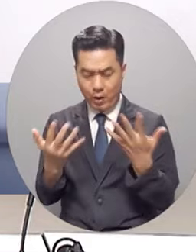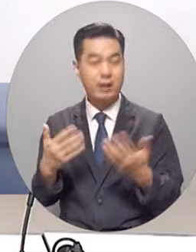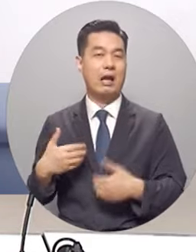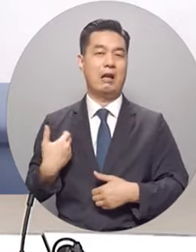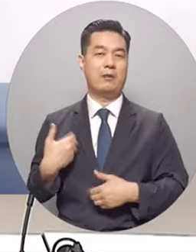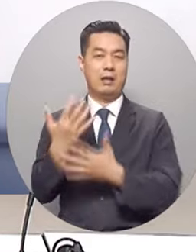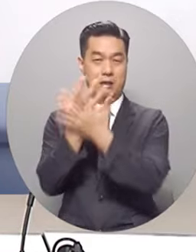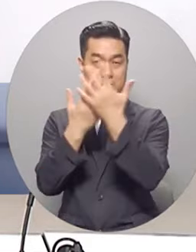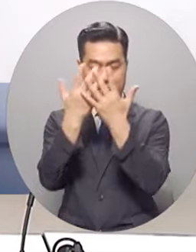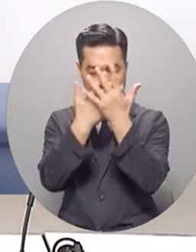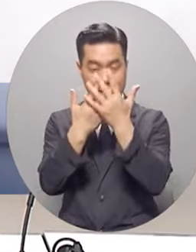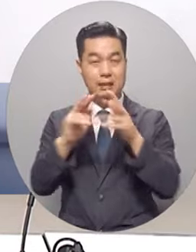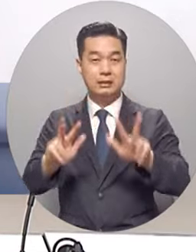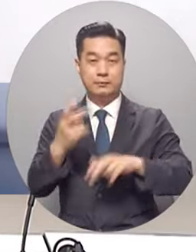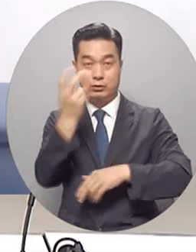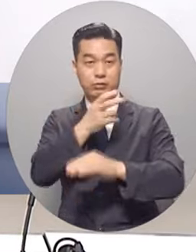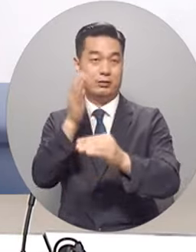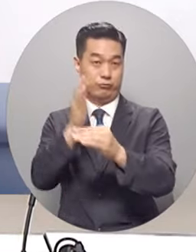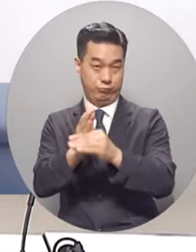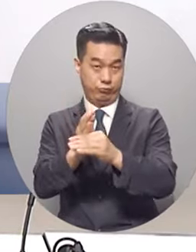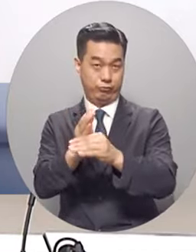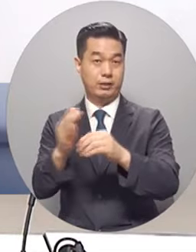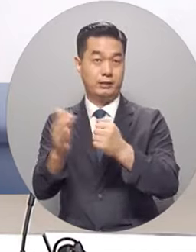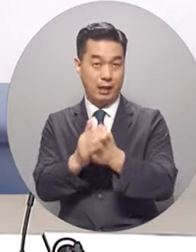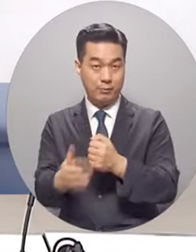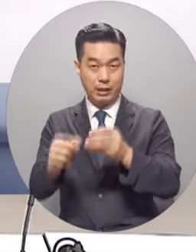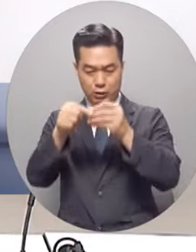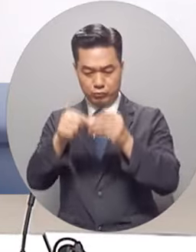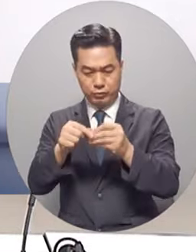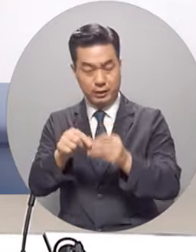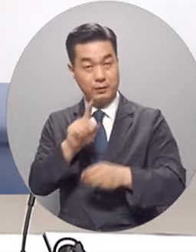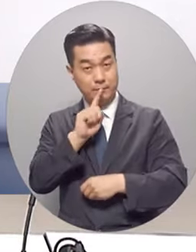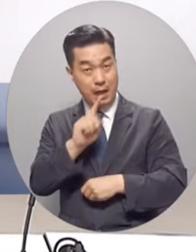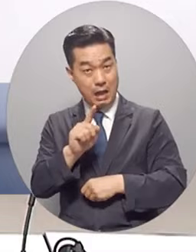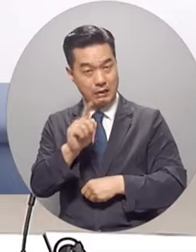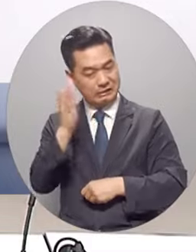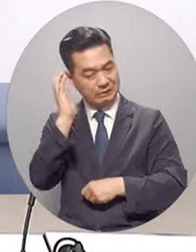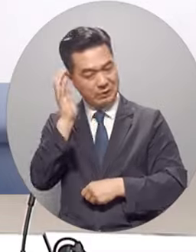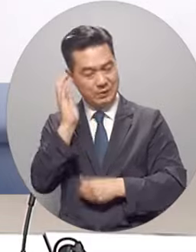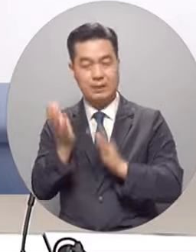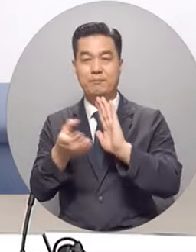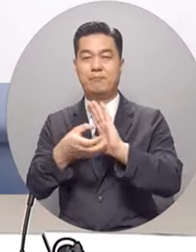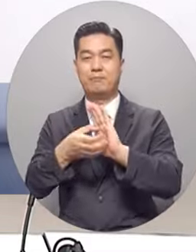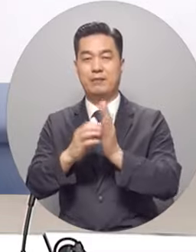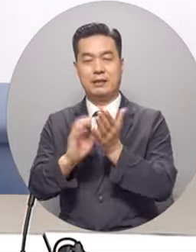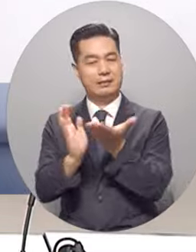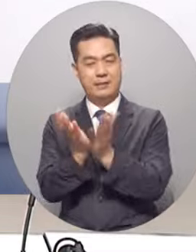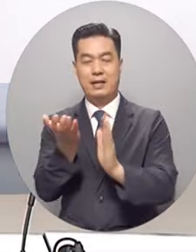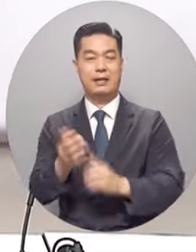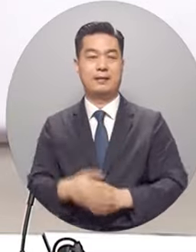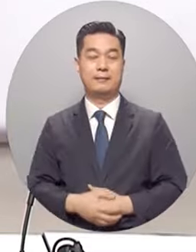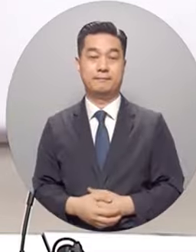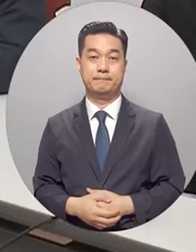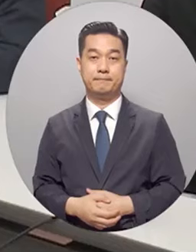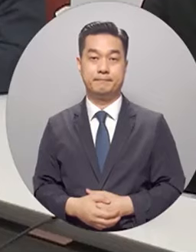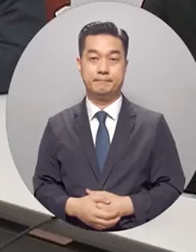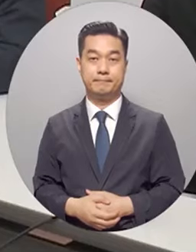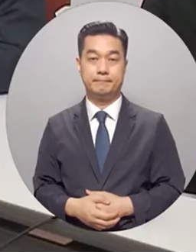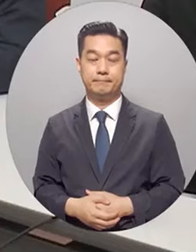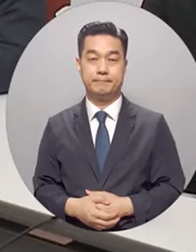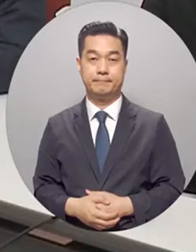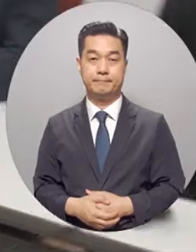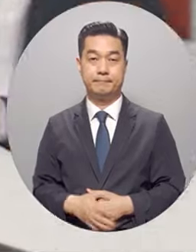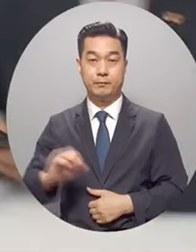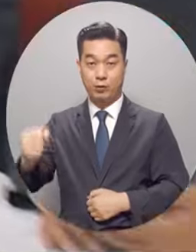뿐만 아니라 현재 수사 중인 사안이기 때문에 구체적으로 언급하는 것은 적절치 않다. 국민의힘은